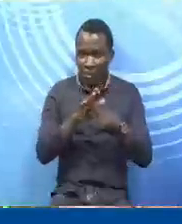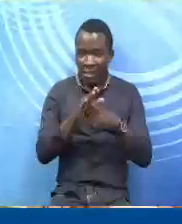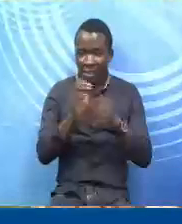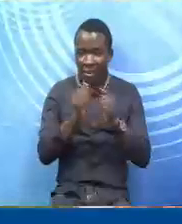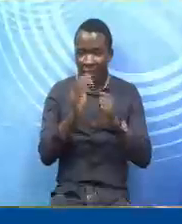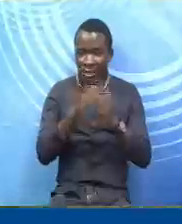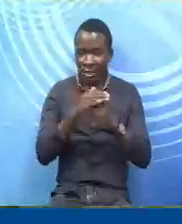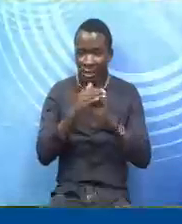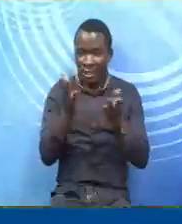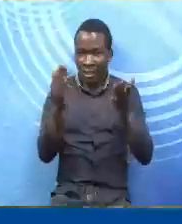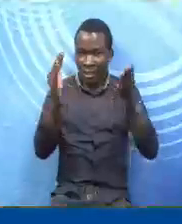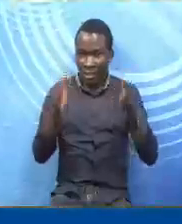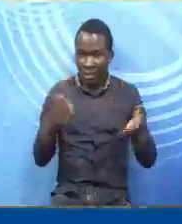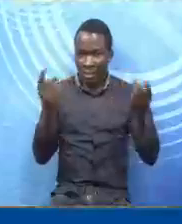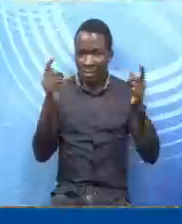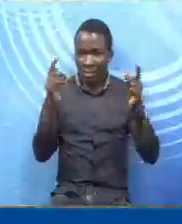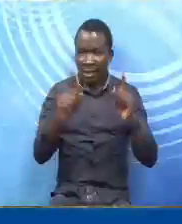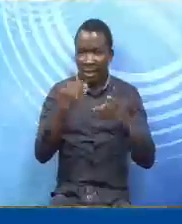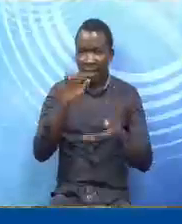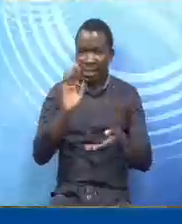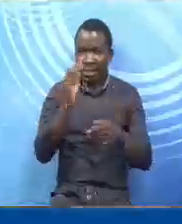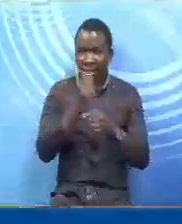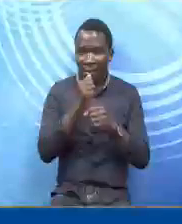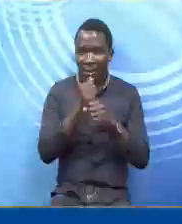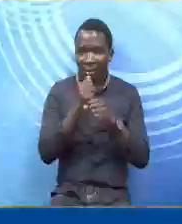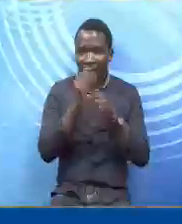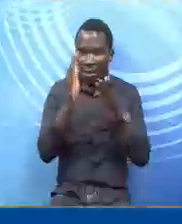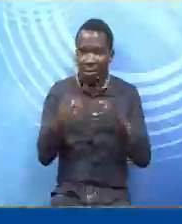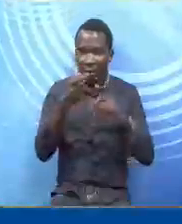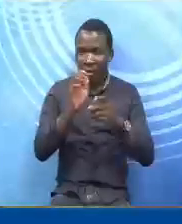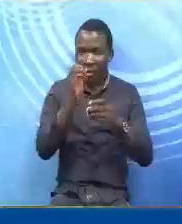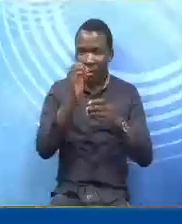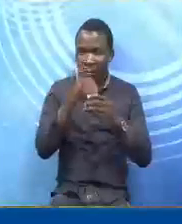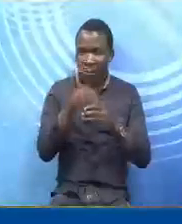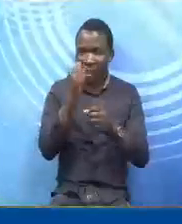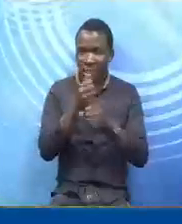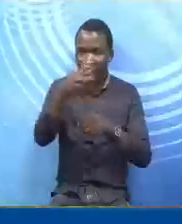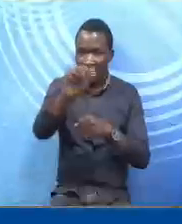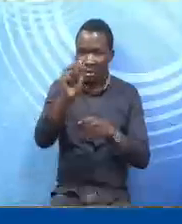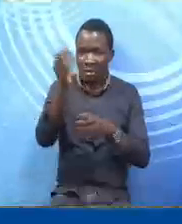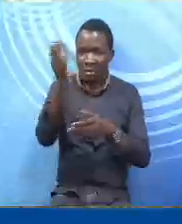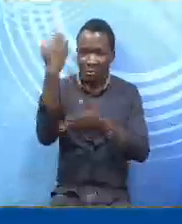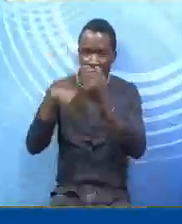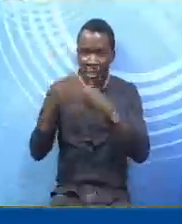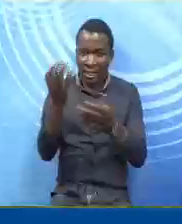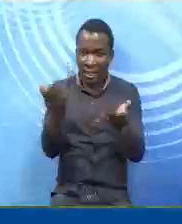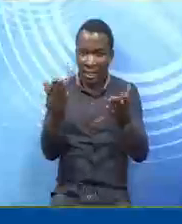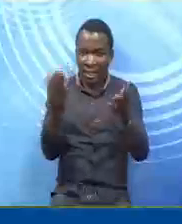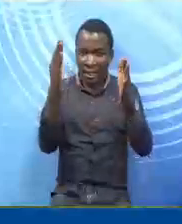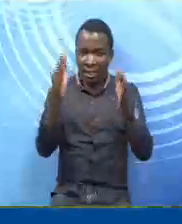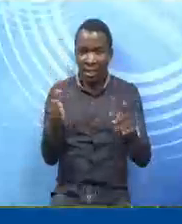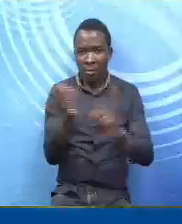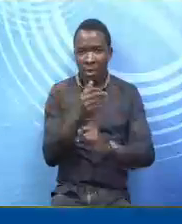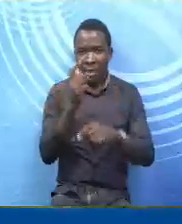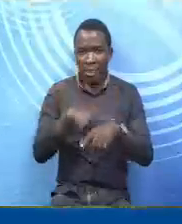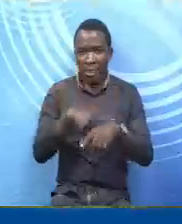babaga babagana ngo ahanini ni abakozi babaga biriwe mu kazi kabo ngo aho mbere ngo abakiriya babo babonaga mu gihe bakitse imirimo yabo ya